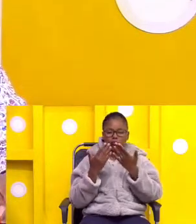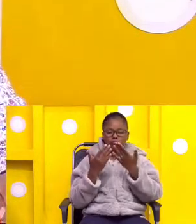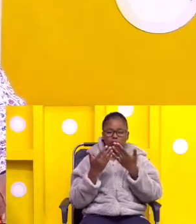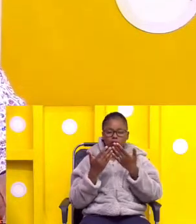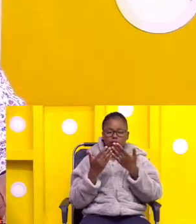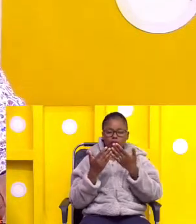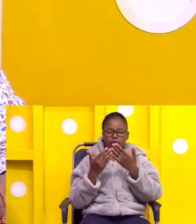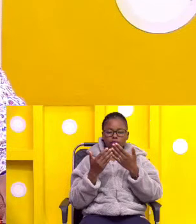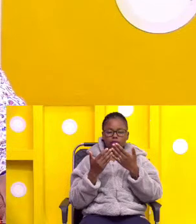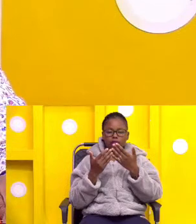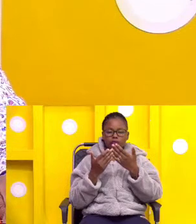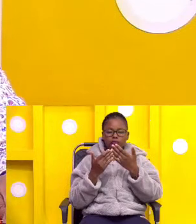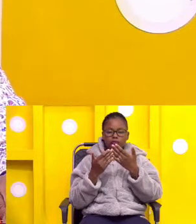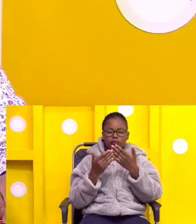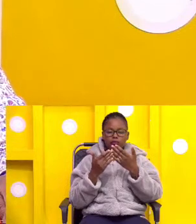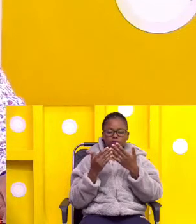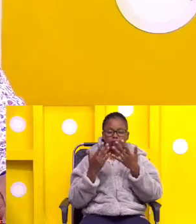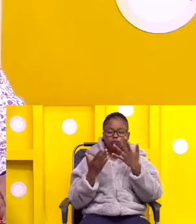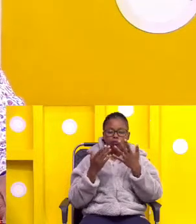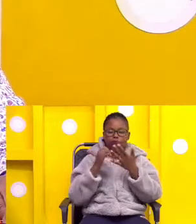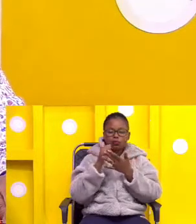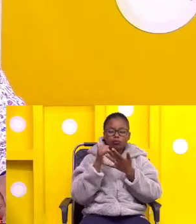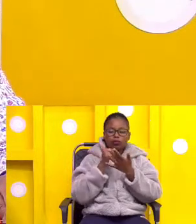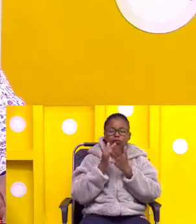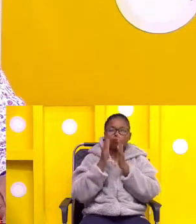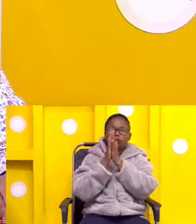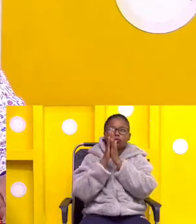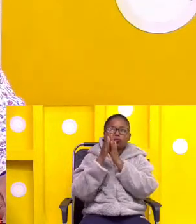hedeyo. Wana sifie sana.